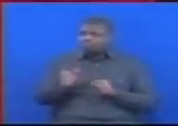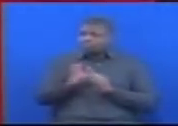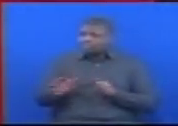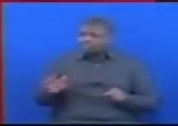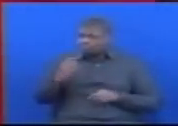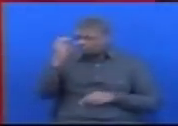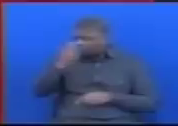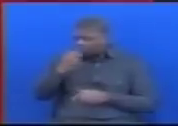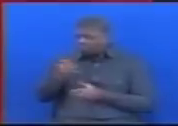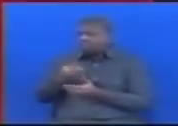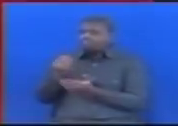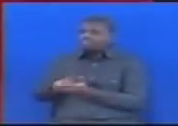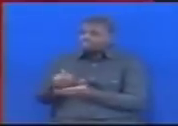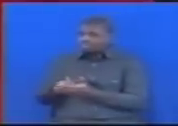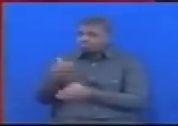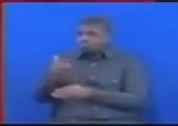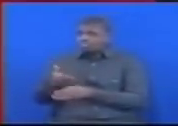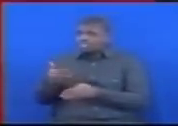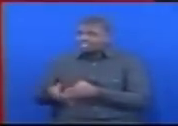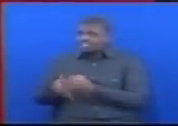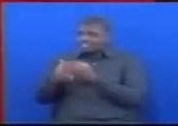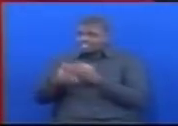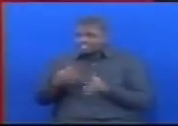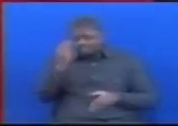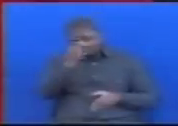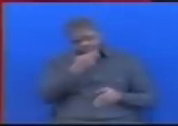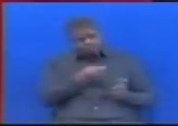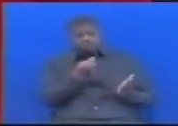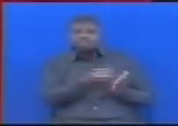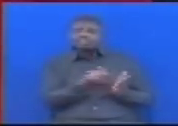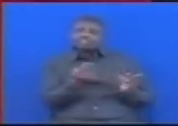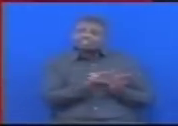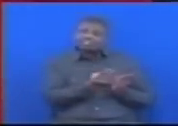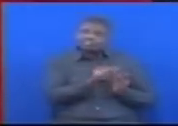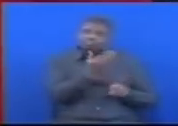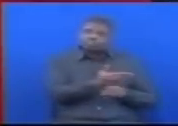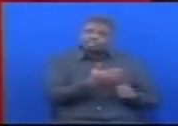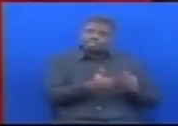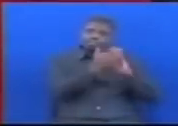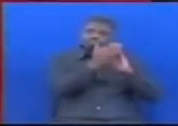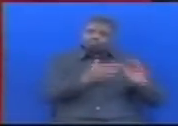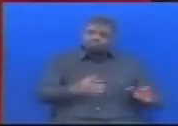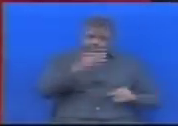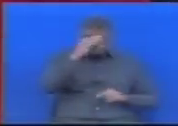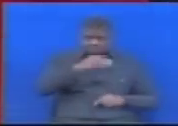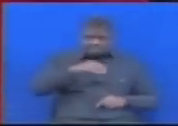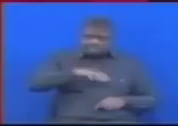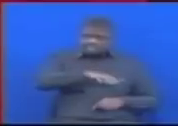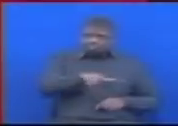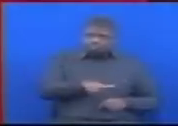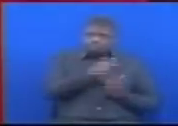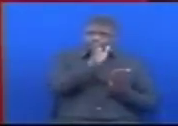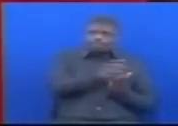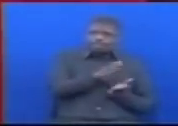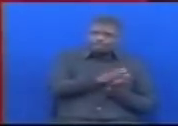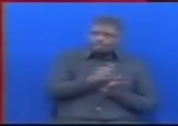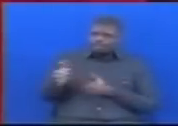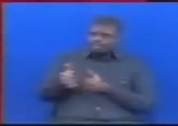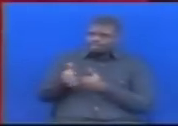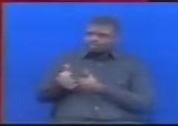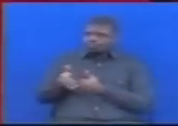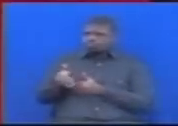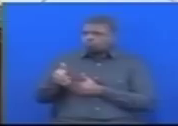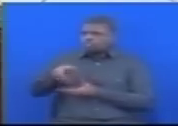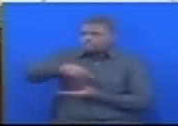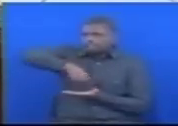katika kutafuta pesa za ujenzi, itafute vile vile pesa za kujenga nyumba za askari katika jimbo la Kibamba karibu na kituo cha polisi cha